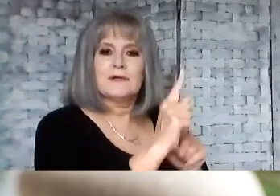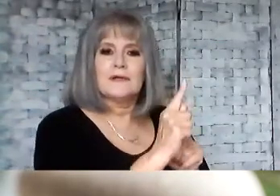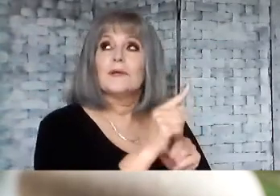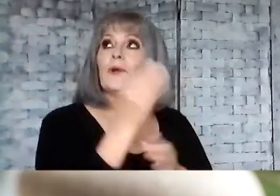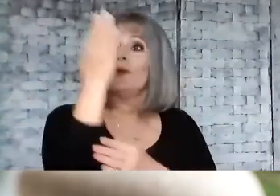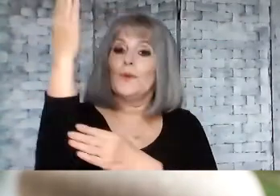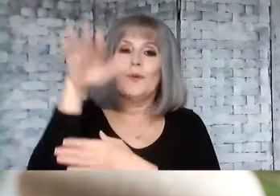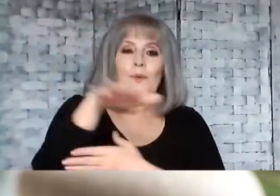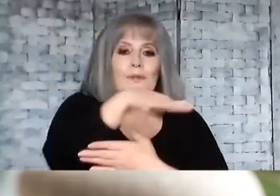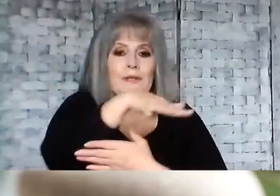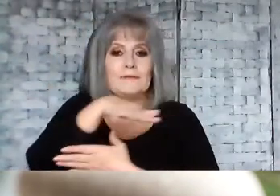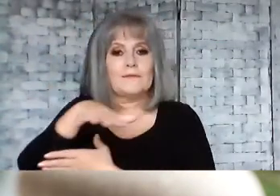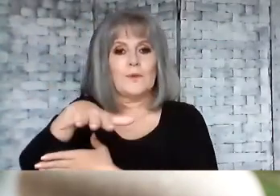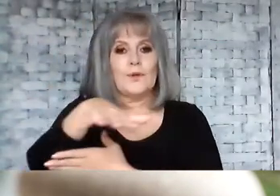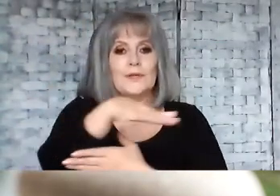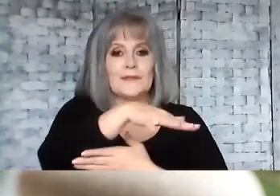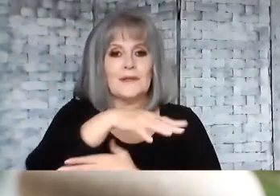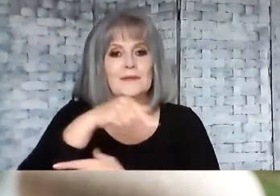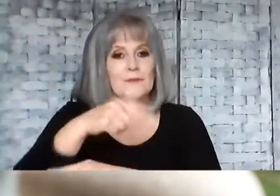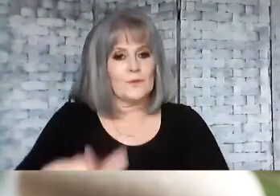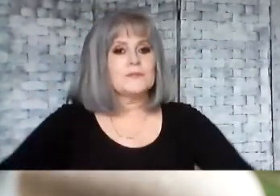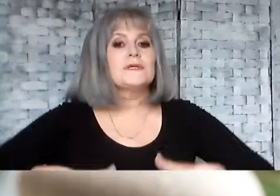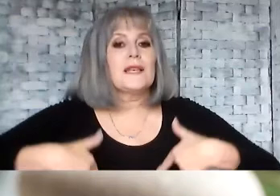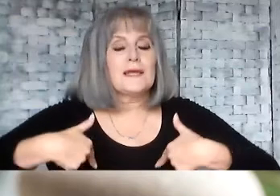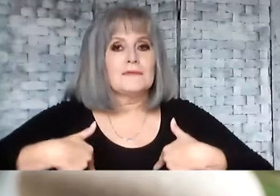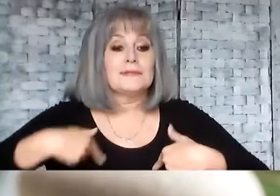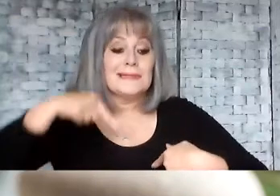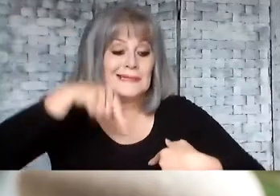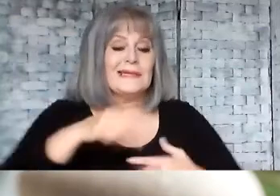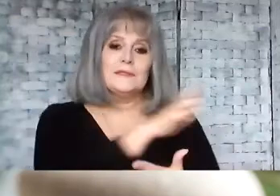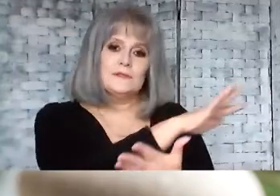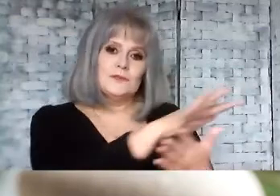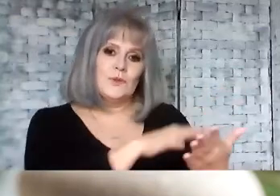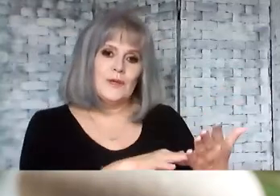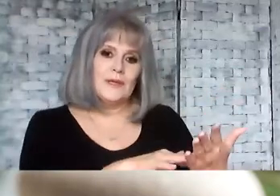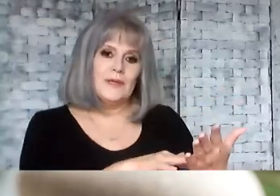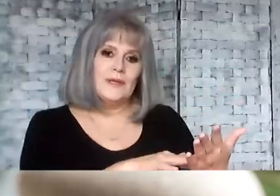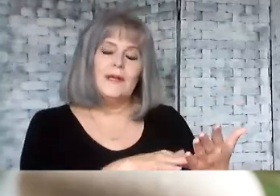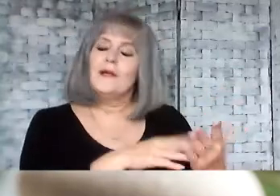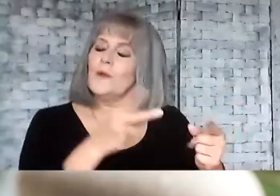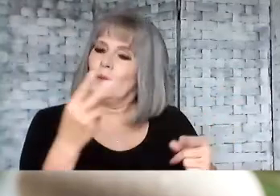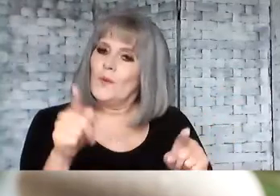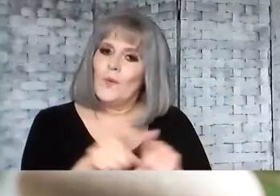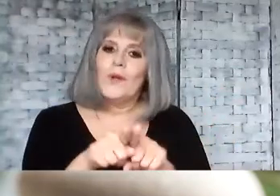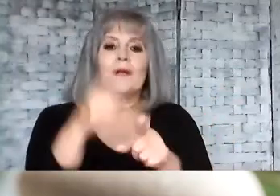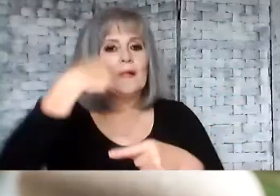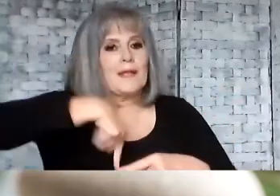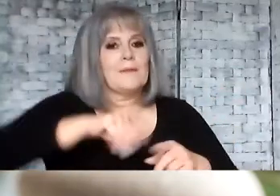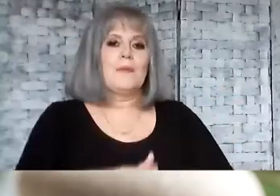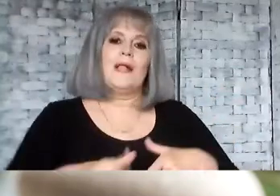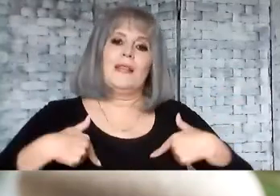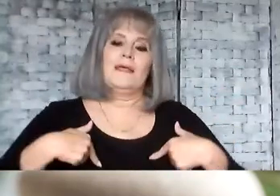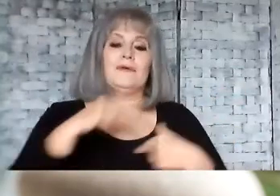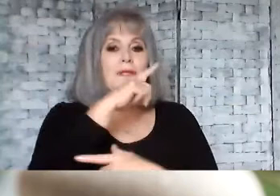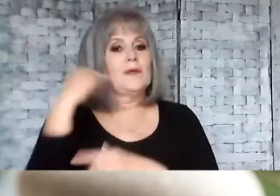dit elkeen van ons se belewenis sal wees. U is teenwoordig in hierdie story, maar ook in ons